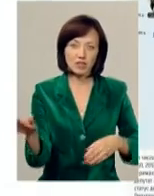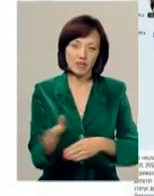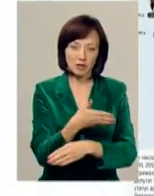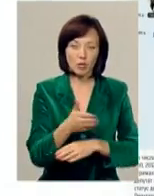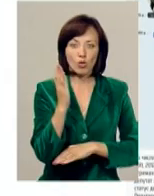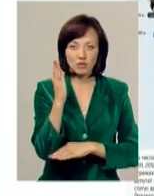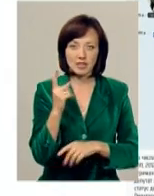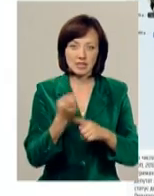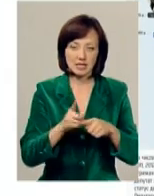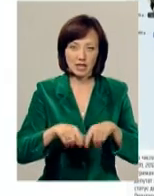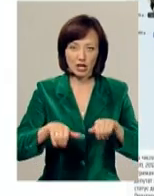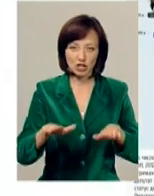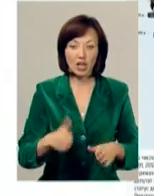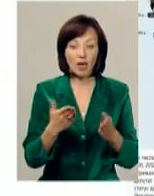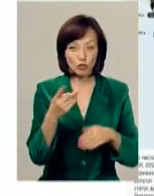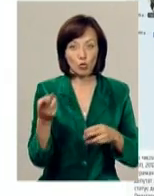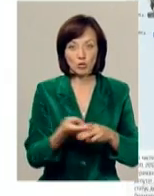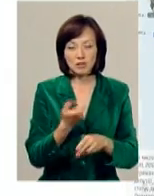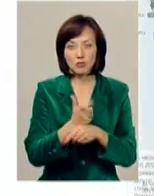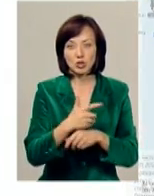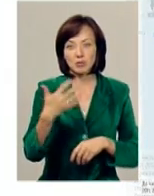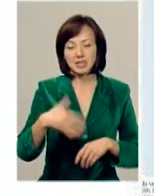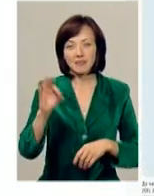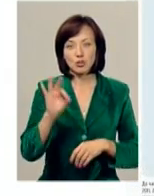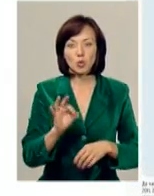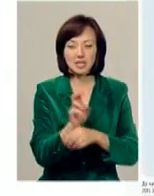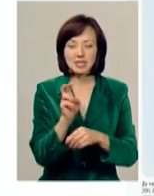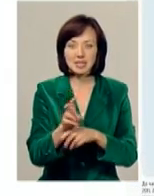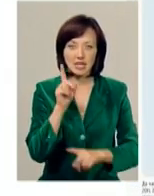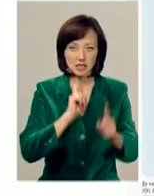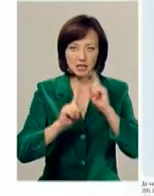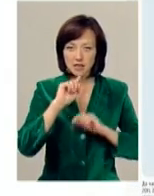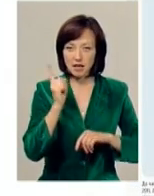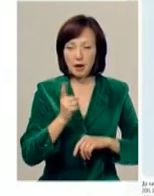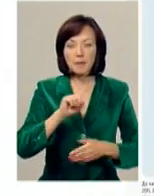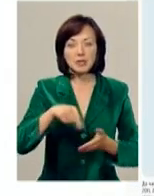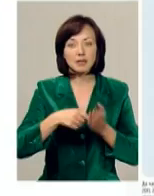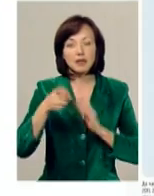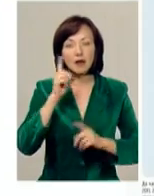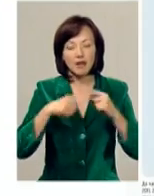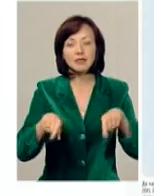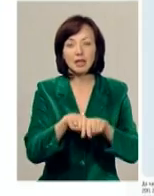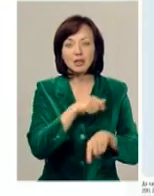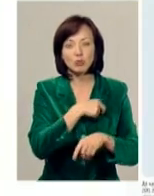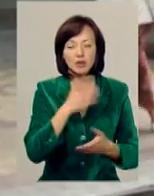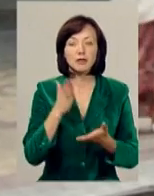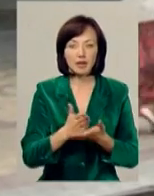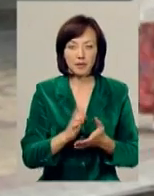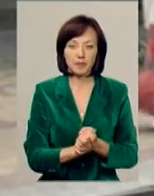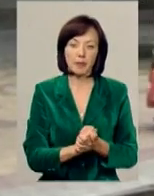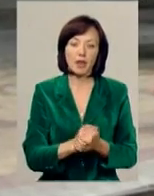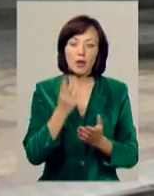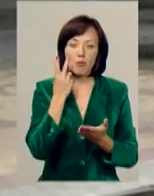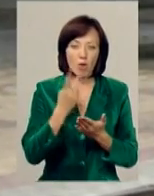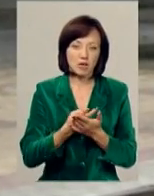проголосувавши за це рішення Якщо той пропустив більше 50% засідань За рік у Хмельницькій міській раді такі народні обранці знайшлись ми